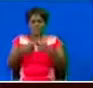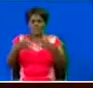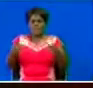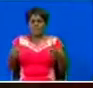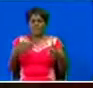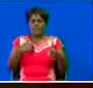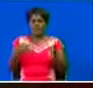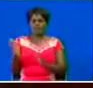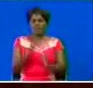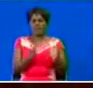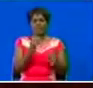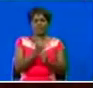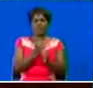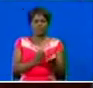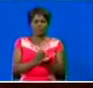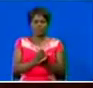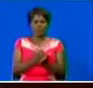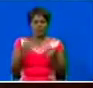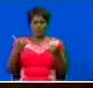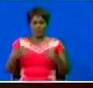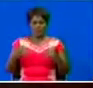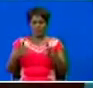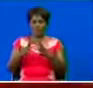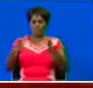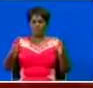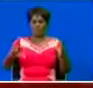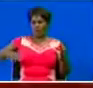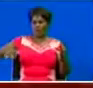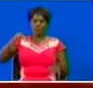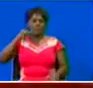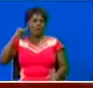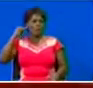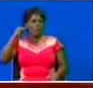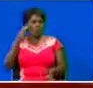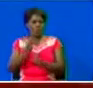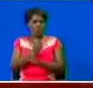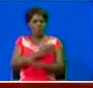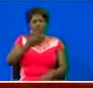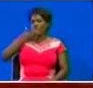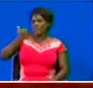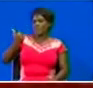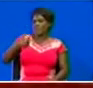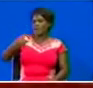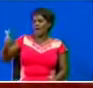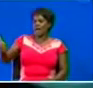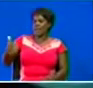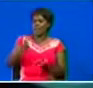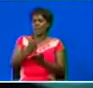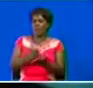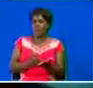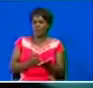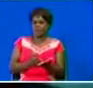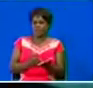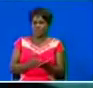kuweka mikakati ya kuhakikisha kwamba mchezo huu umepanuka katika kaunti hiyo kabla ya kuboresha na kueneza sehemu nyinginezo. Kumekuwa